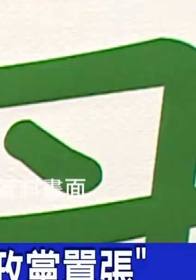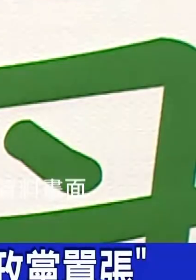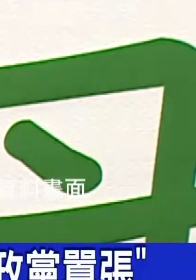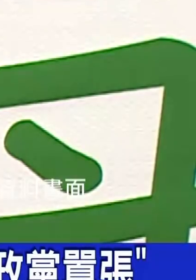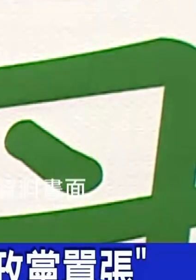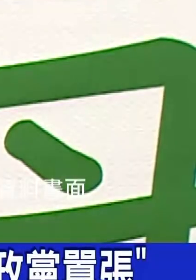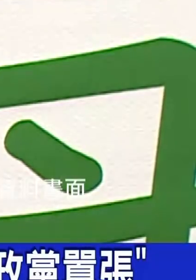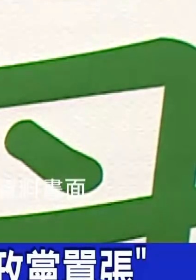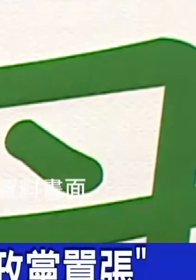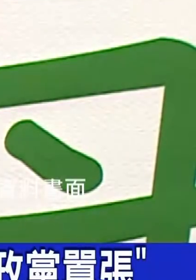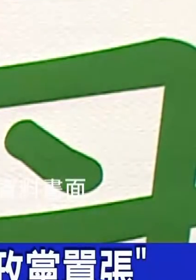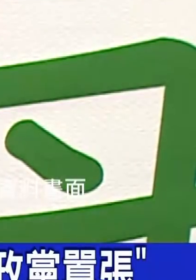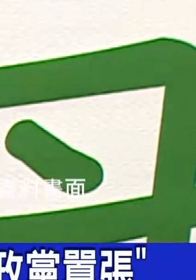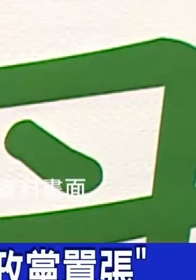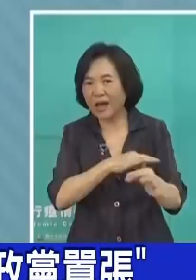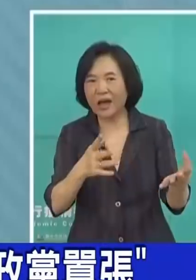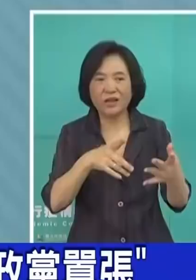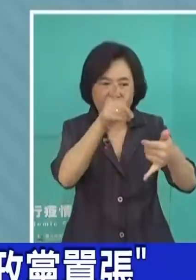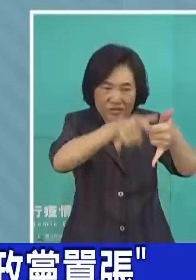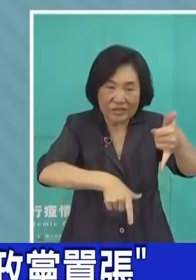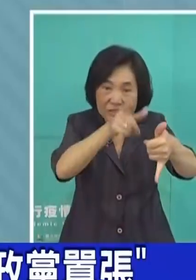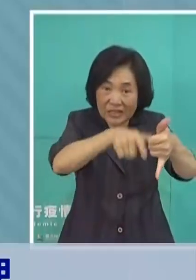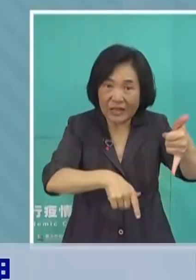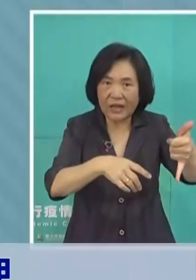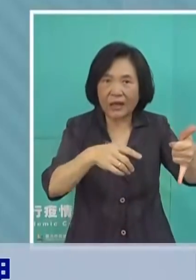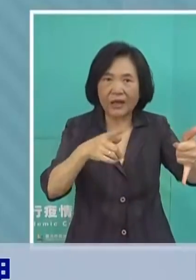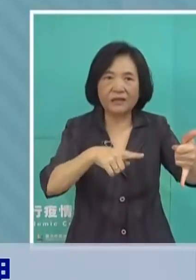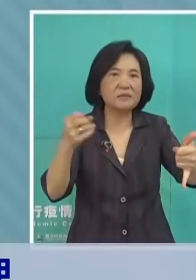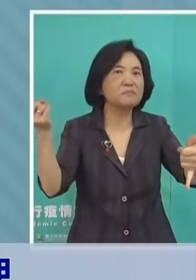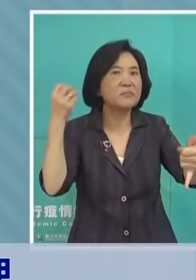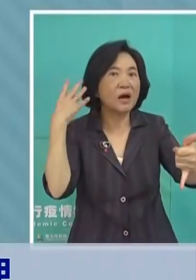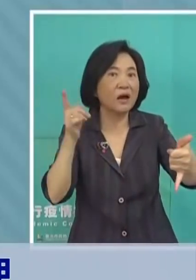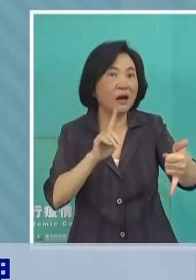付，柯P批管绿营再打蓝营。 这一听就知道